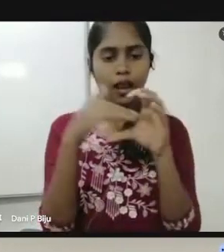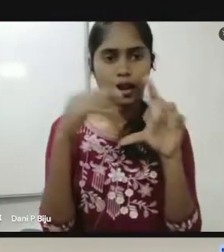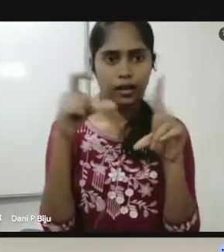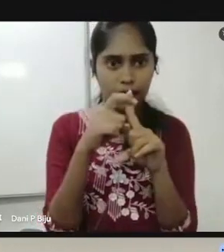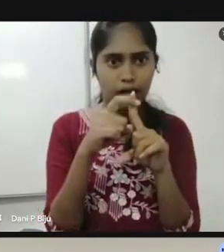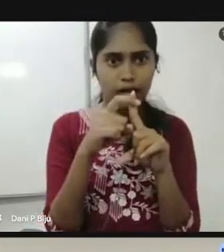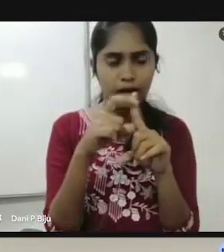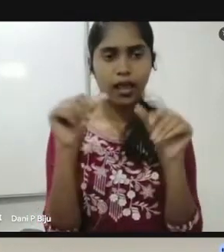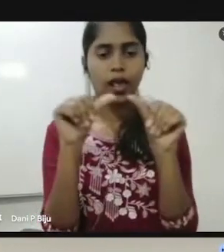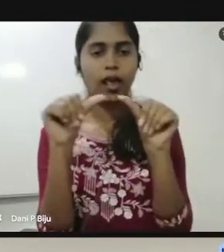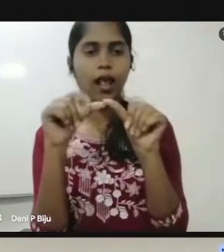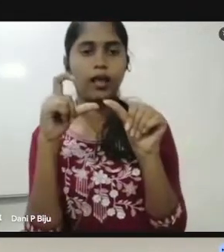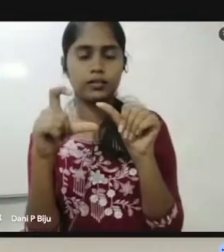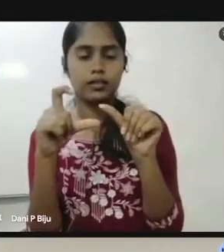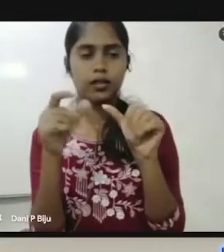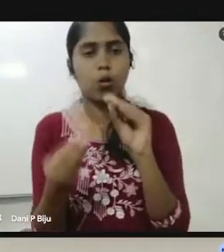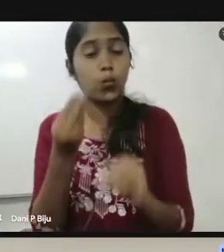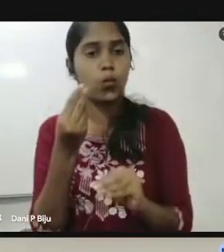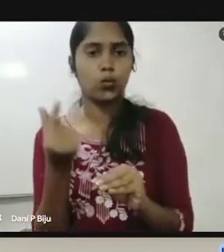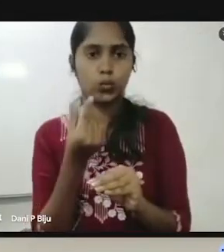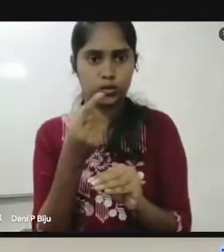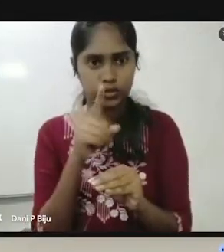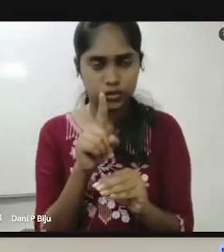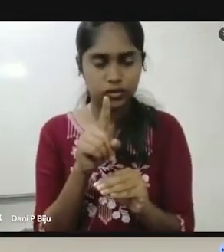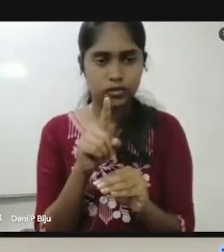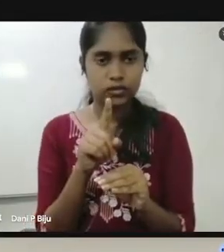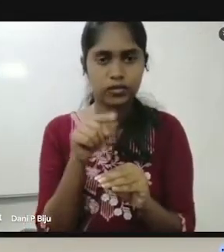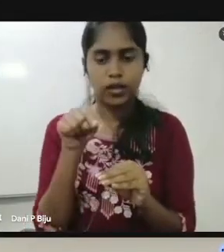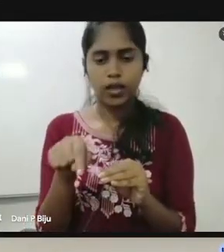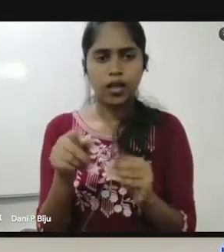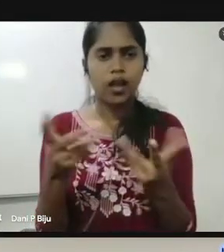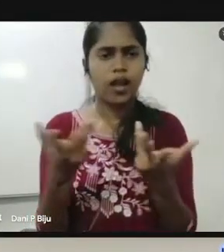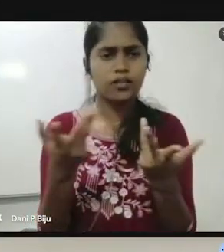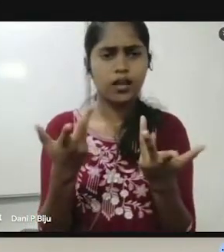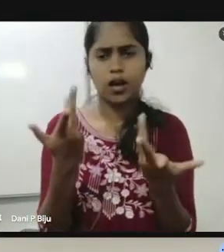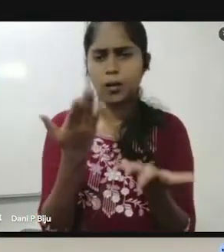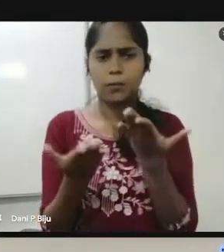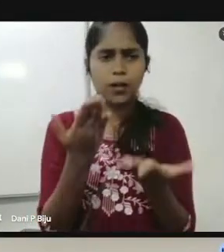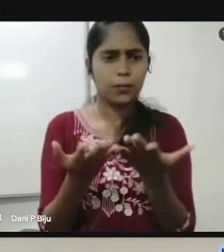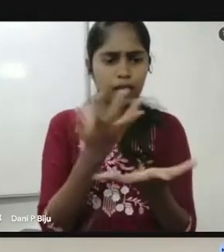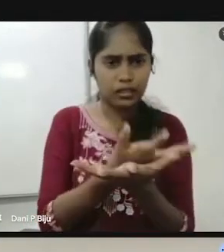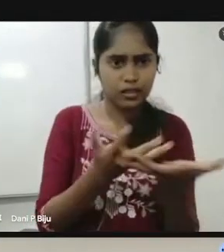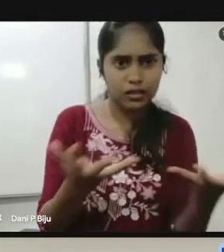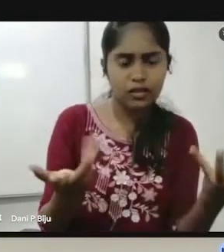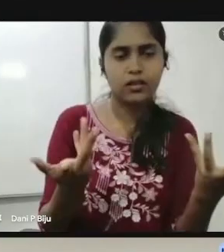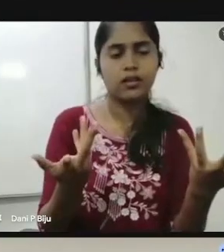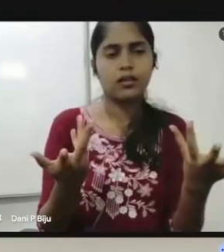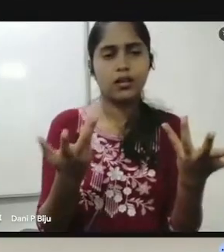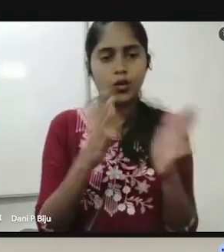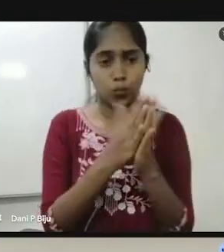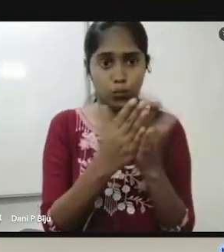അപ്പൊ നമുക്ക് ഈ സിംബൽസ് നമ്മൾ എന്തിന്റെ അകത്ത് വെച്ചിട്ടാണോ കൊടുക്കുന്നത്, ഇറ്റ് ക്യാൻ ബി എ ഡിവൈസ്, അല്ലെങ്കിൽ നമ്മൾ ഒരു ബുക്കിന്റെ